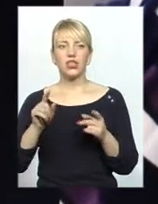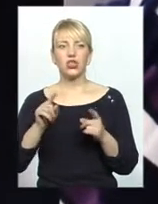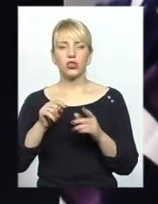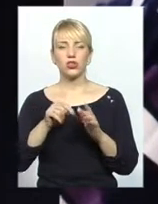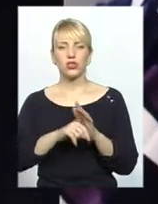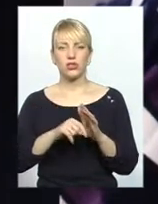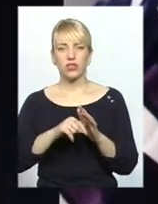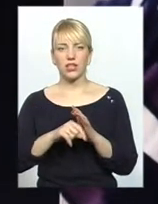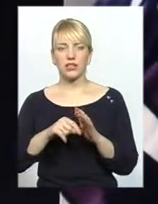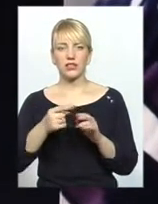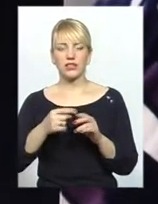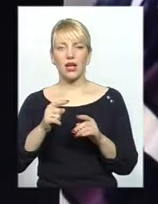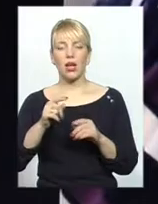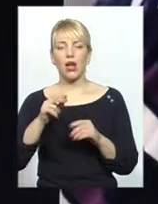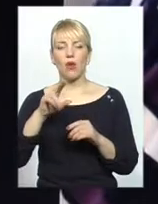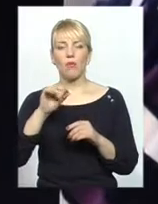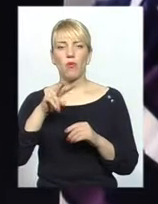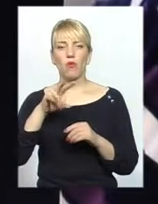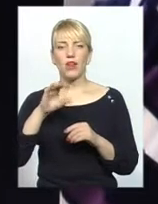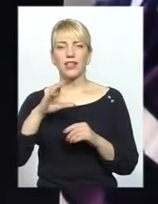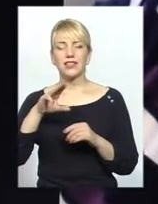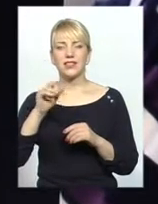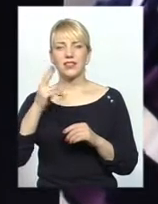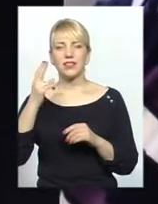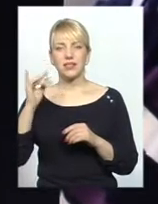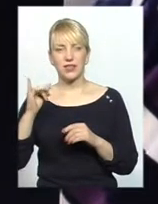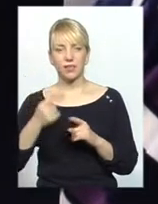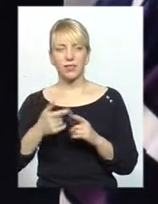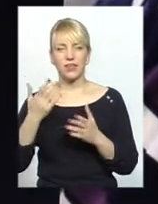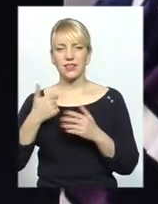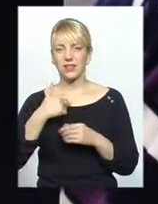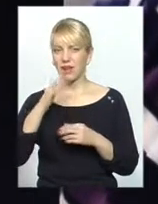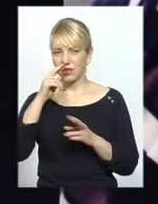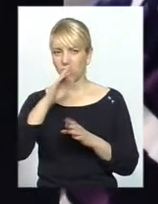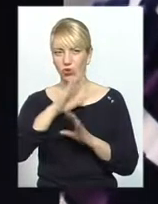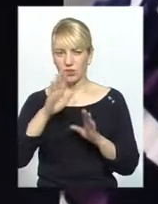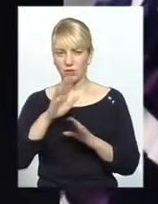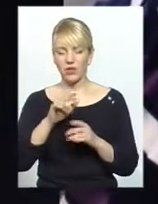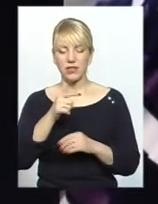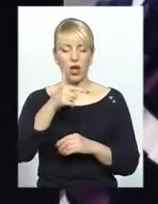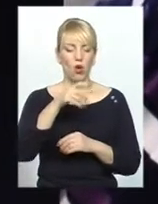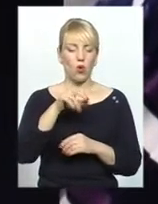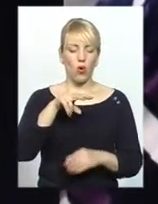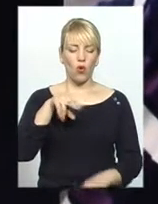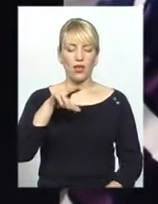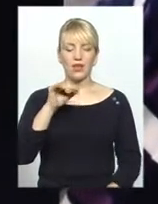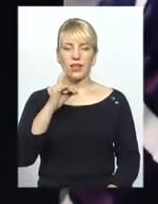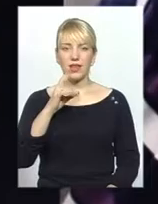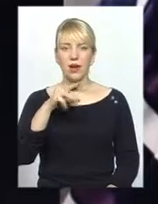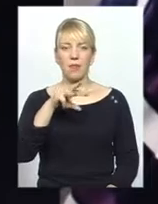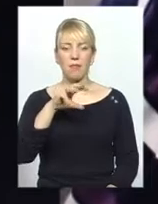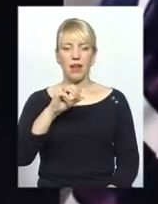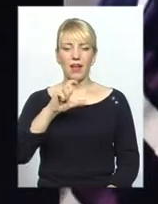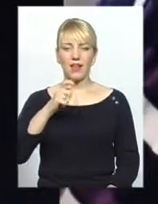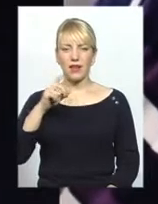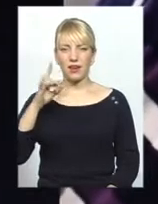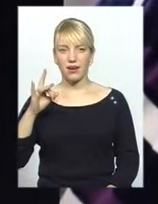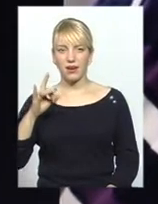если я не ошибаюсь, Голда Мейер, я думаю, вы знаете, кто это такая, это, в принципе, наша с вами общая землячка,